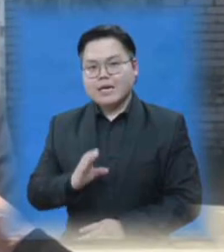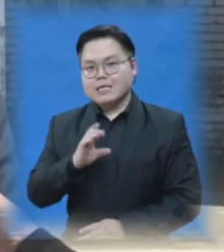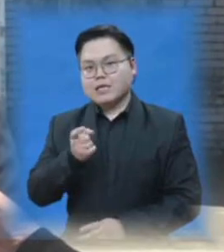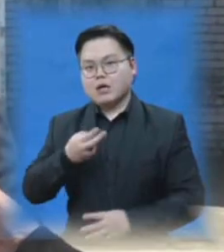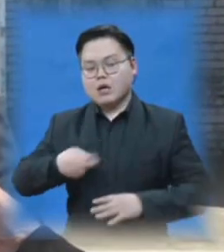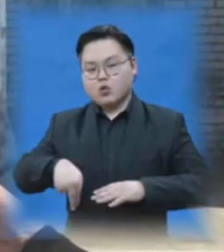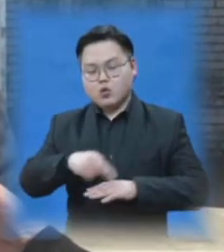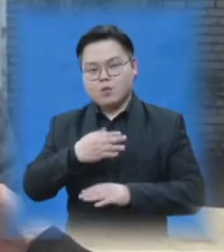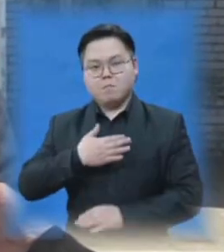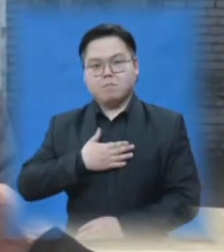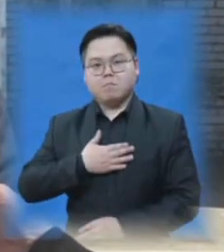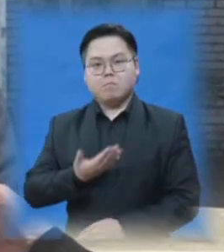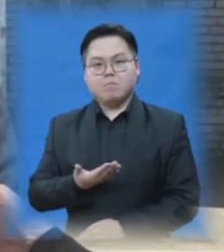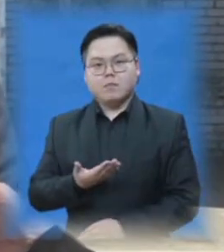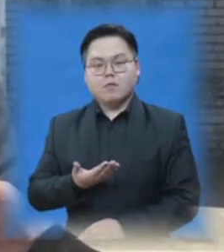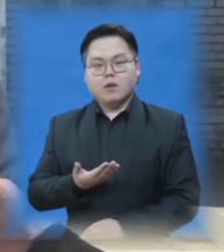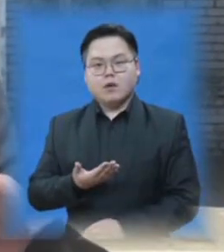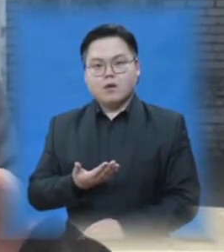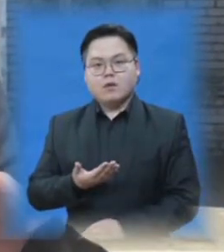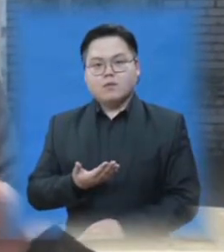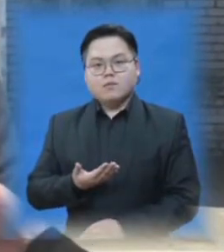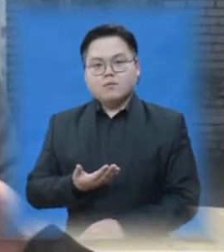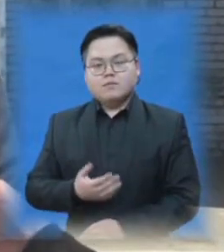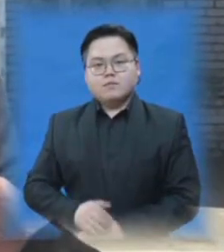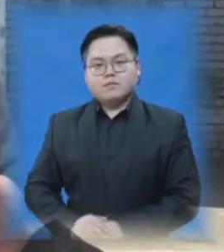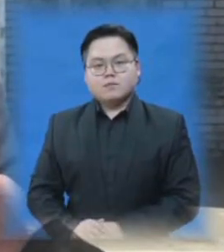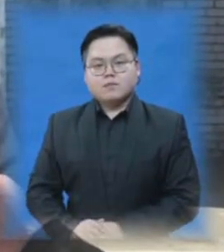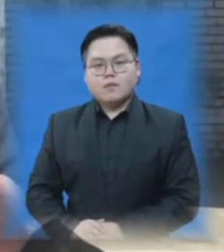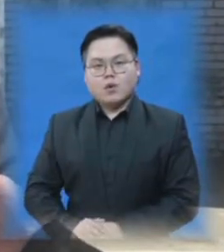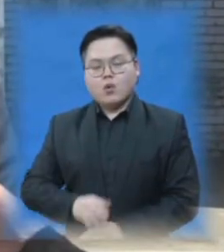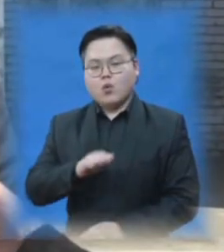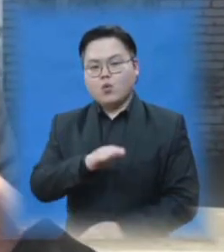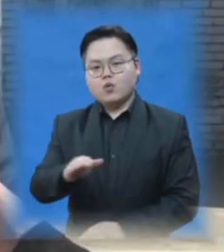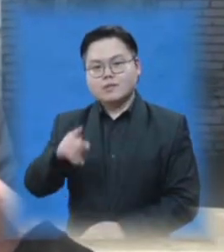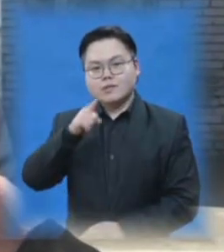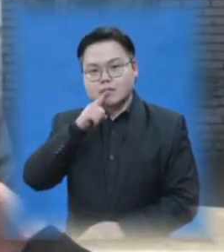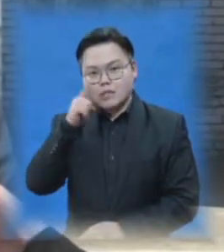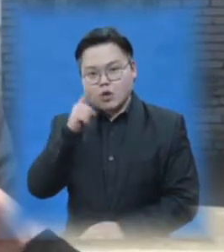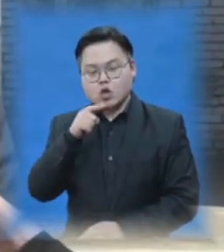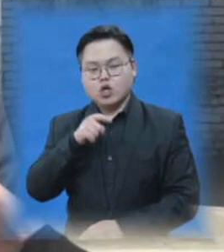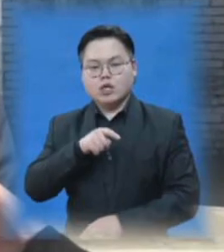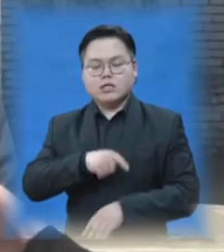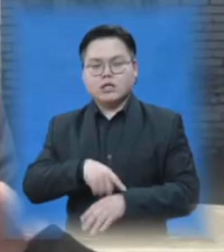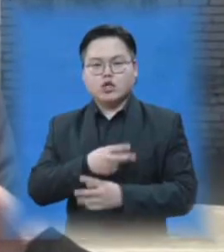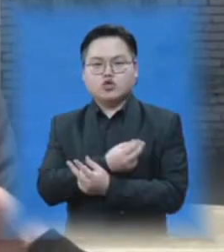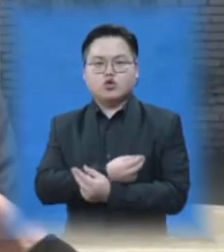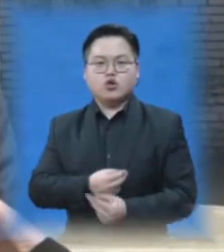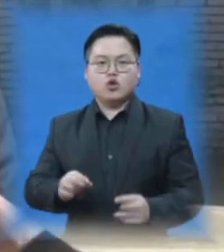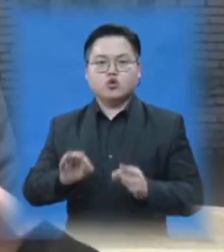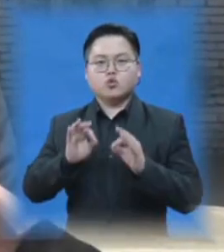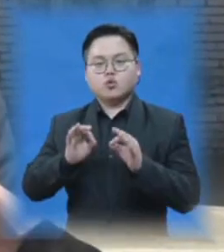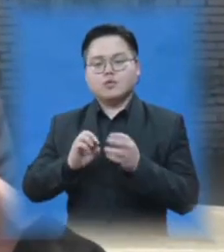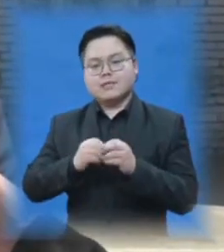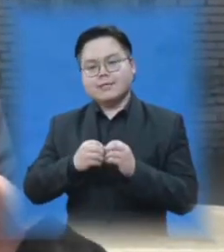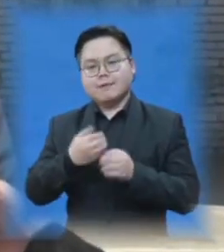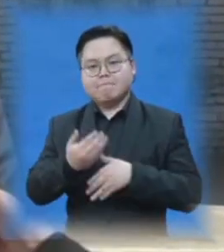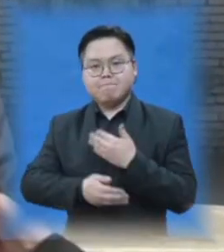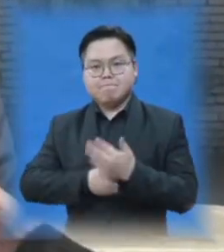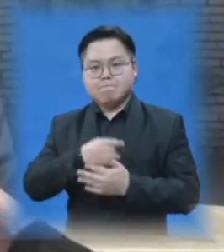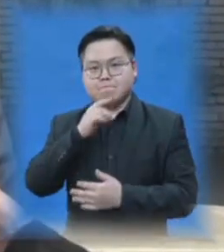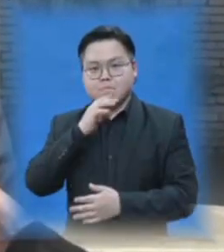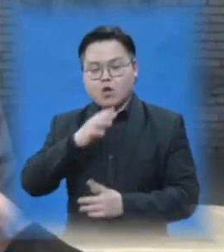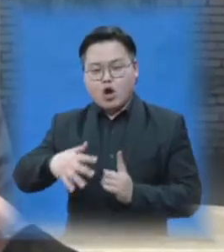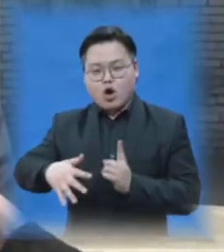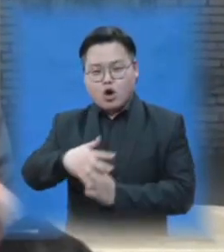дүүргийн маань одоо хувьд л одоо энэ хүүхэд залуучууд чөлөө цагаа зөв боловсон өнгөрүүлэх энэ орчныг бүрдүүлэх